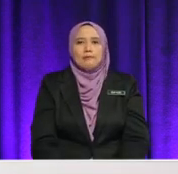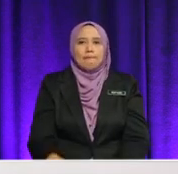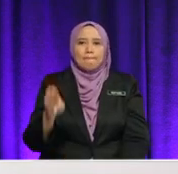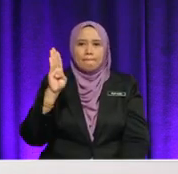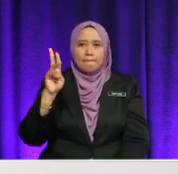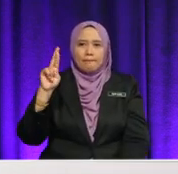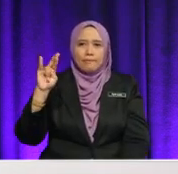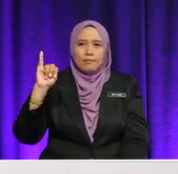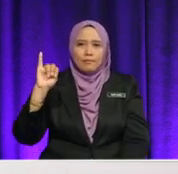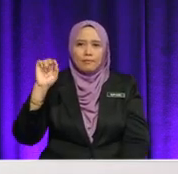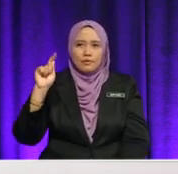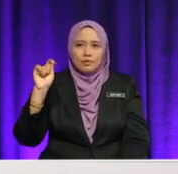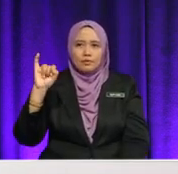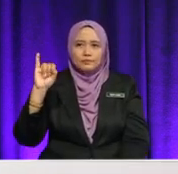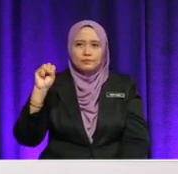asli